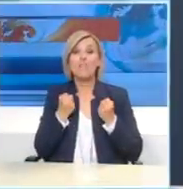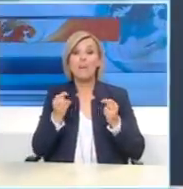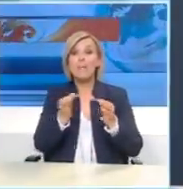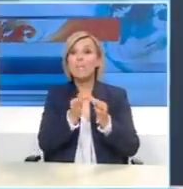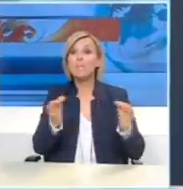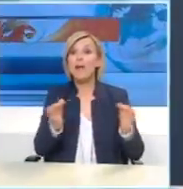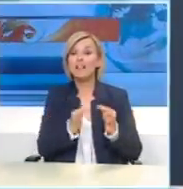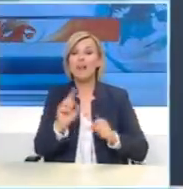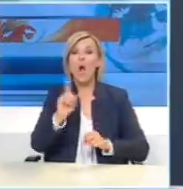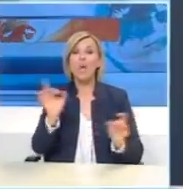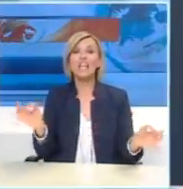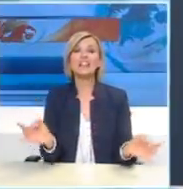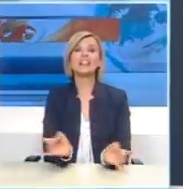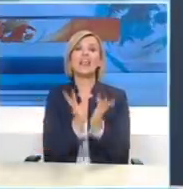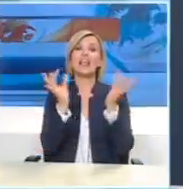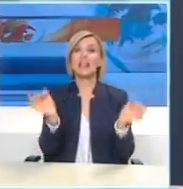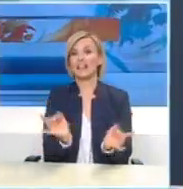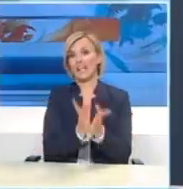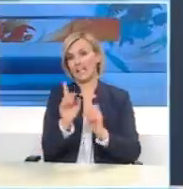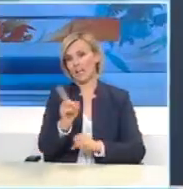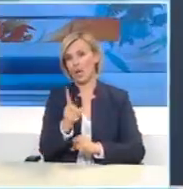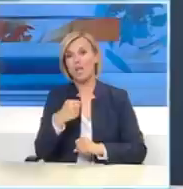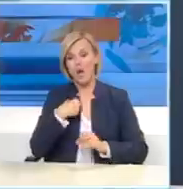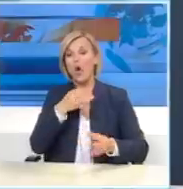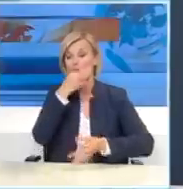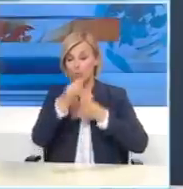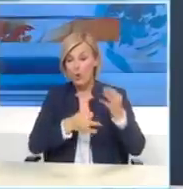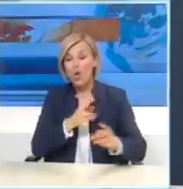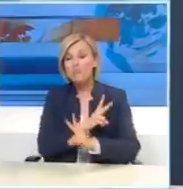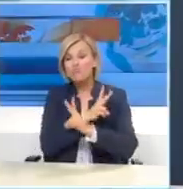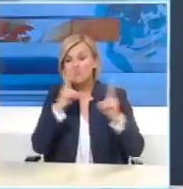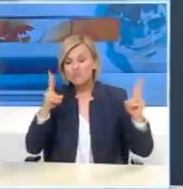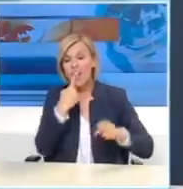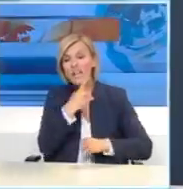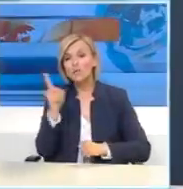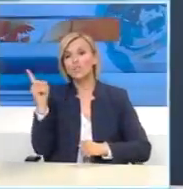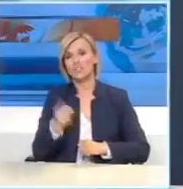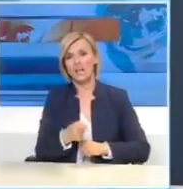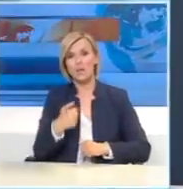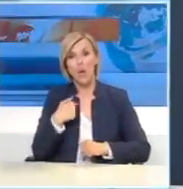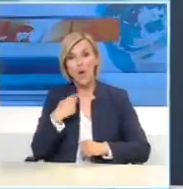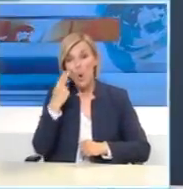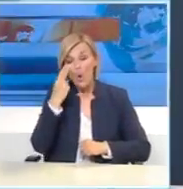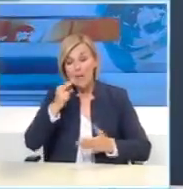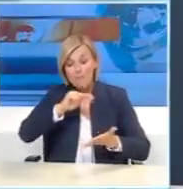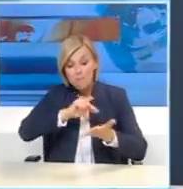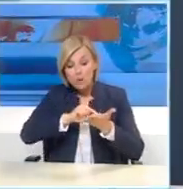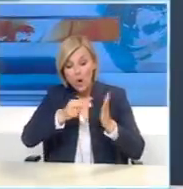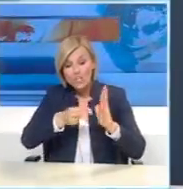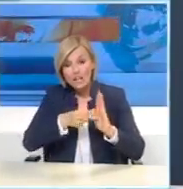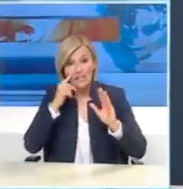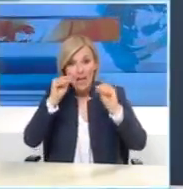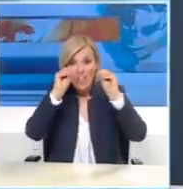τύχης. Και αυτό το λέω με βεβαιότητα, γιατί έχω δει τα δεδομένα. Τα έχω δει τα δεδομένα πολύ προσεκτικά. Έχω αναλύσει